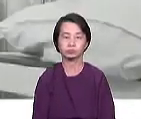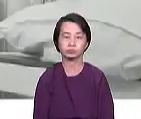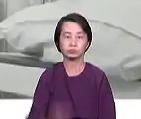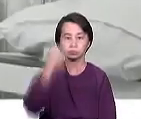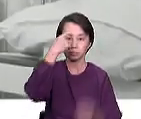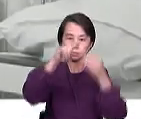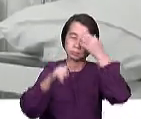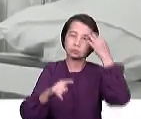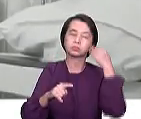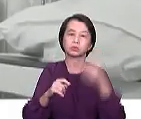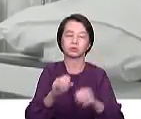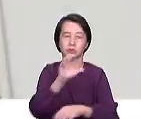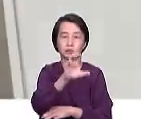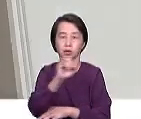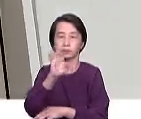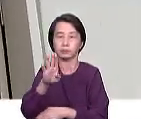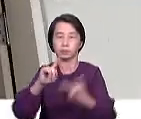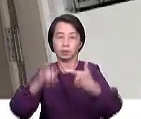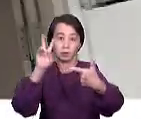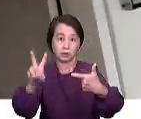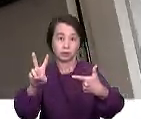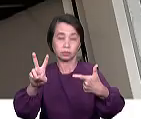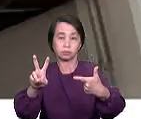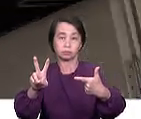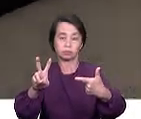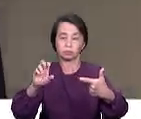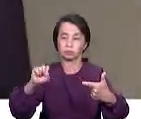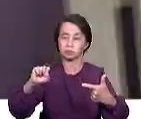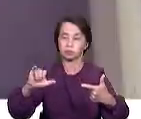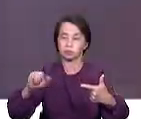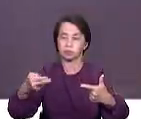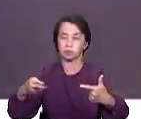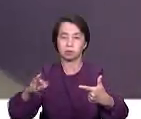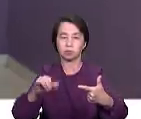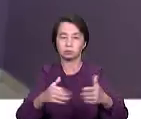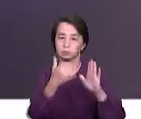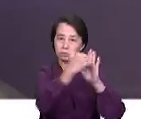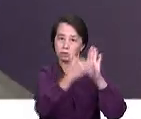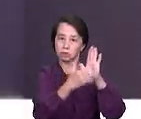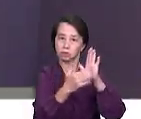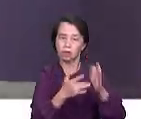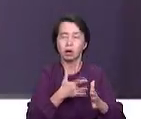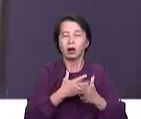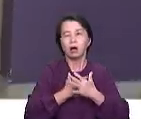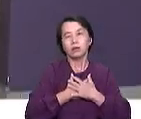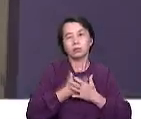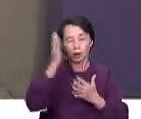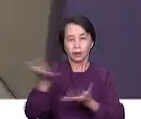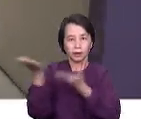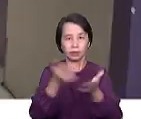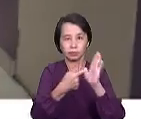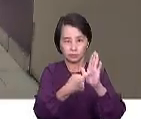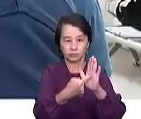Bagi siri kedua, penerbit CIB Nur Syamimi Syahira Saripan berkata intipati yang lebih menyentuh perasaan akan